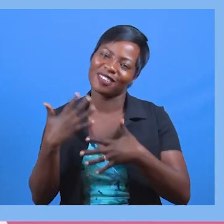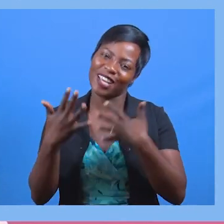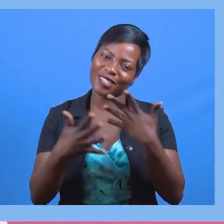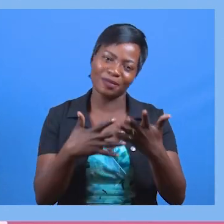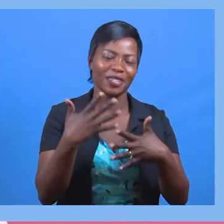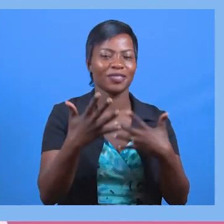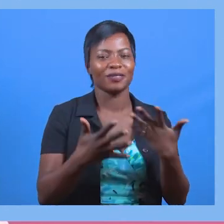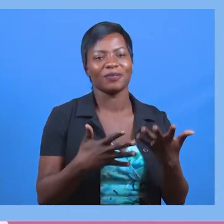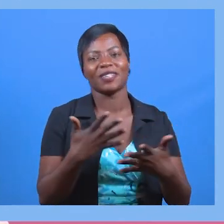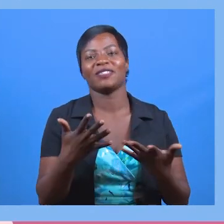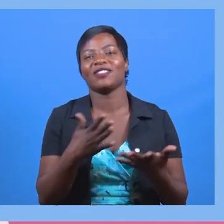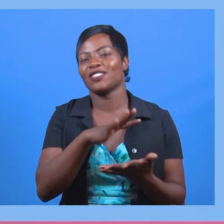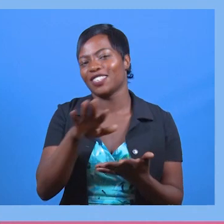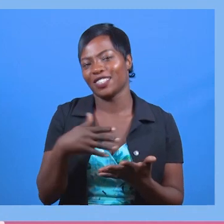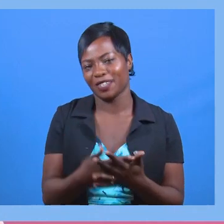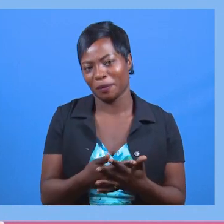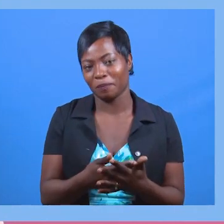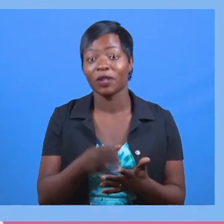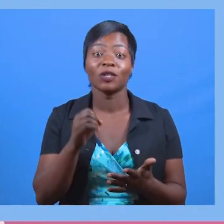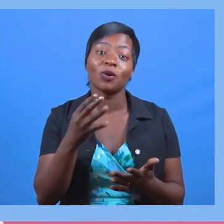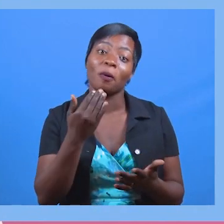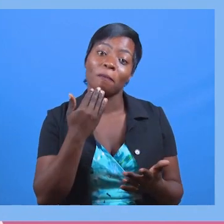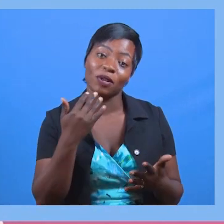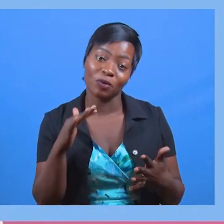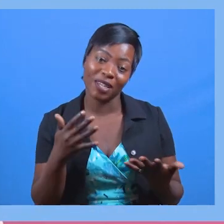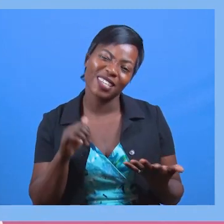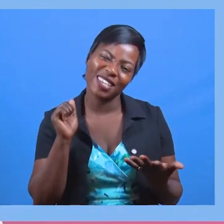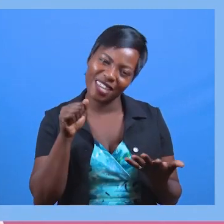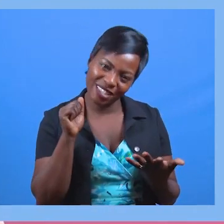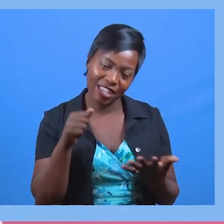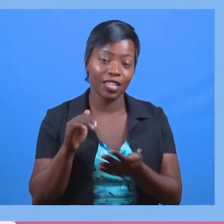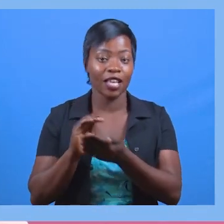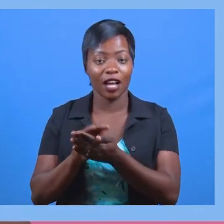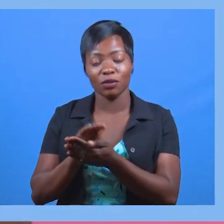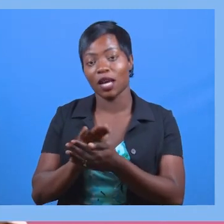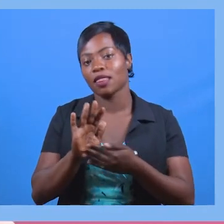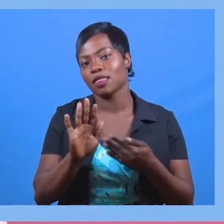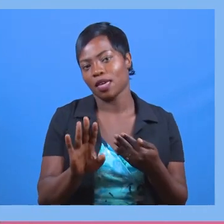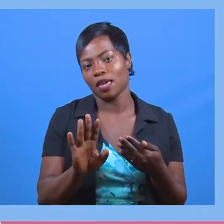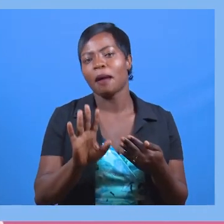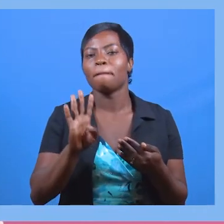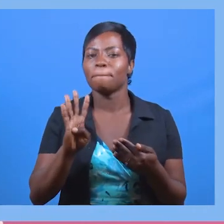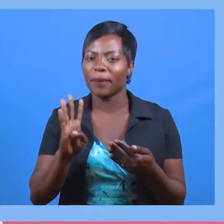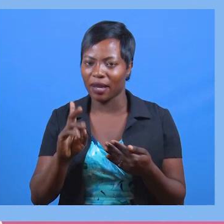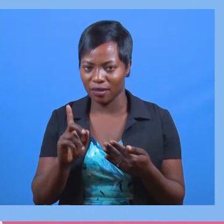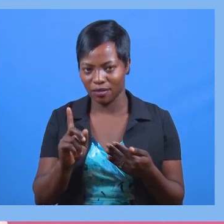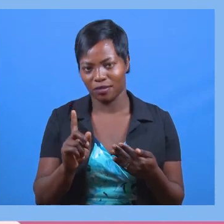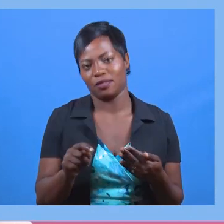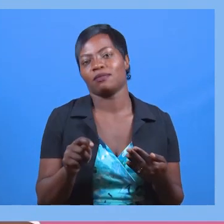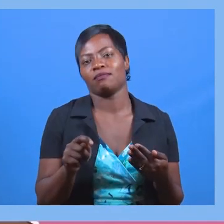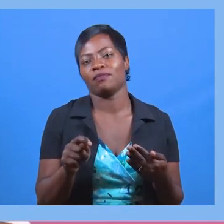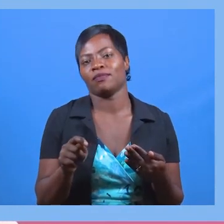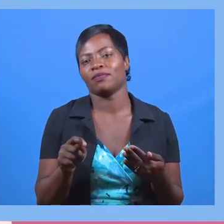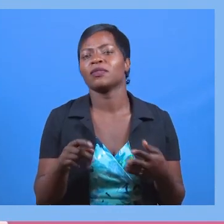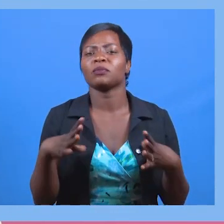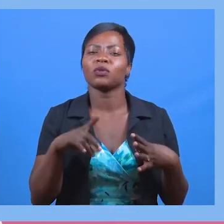apa. Saka ndinoti zvirimo mutsika dzedu, asi vanonotsindidza pakuti